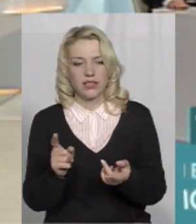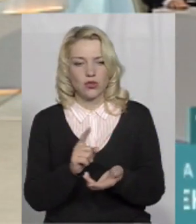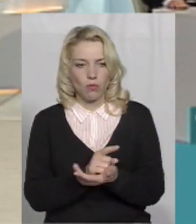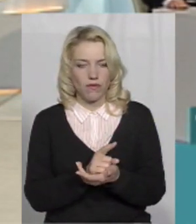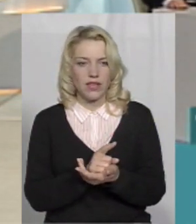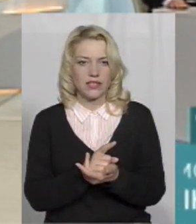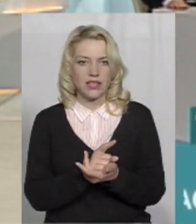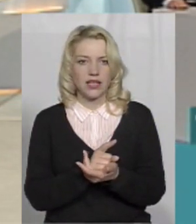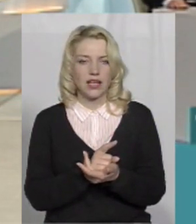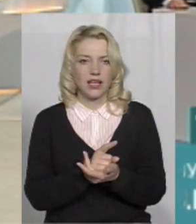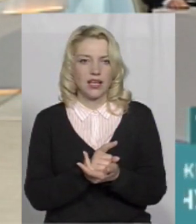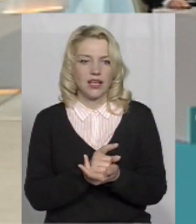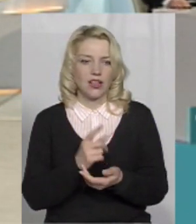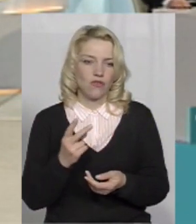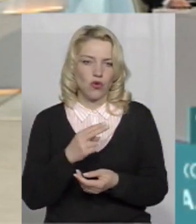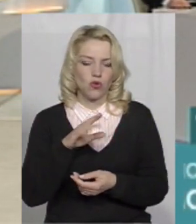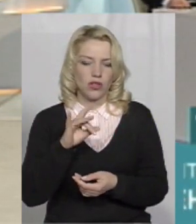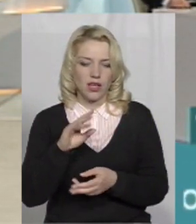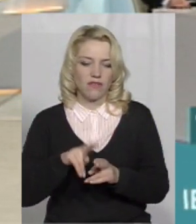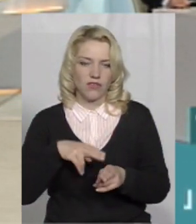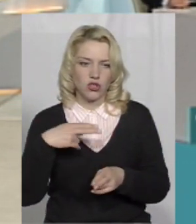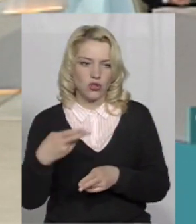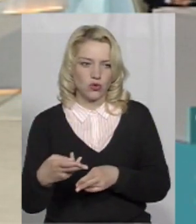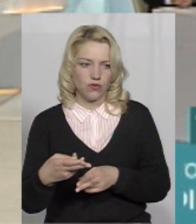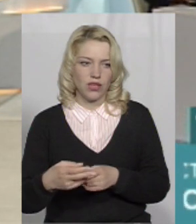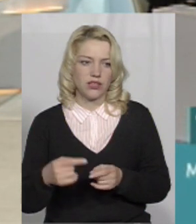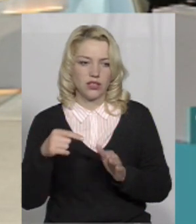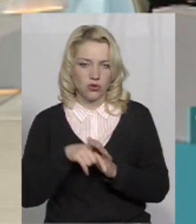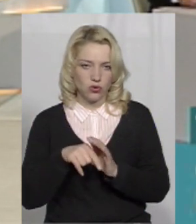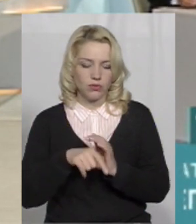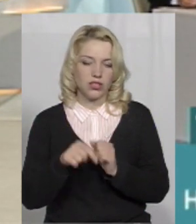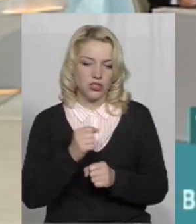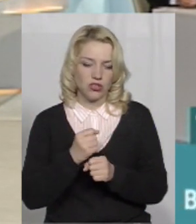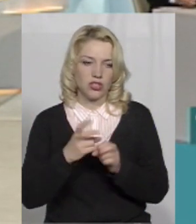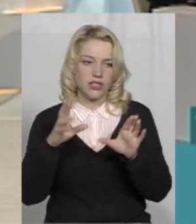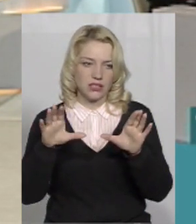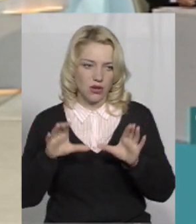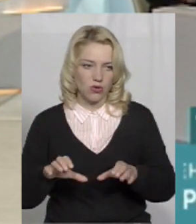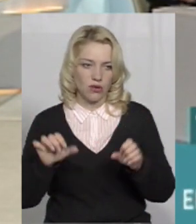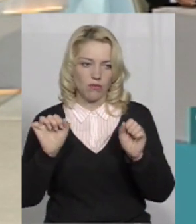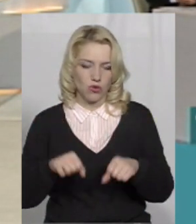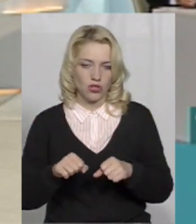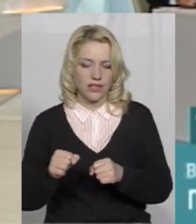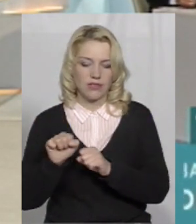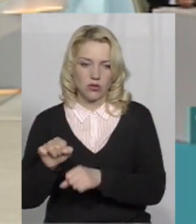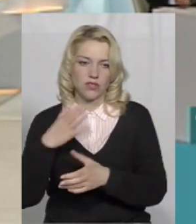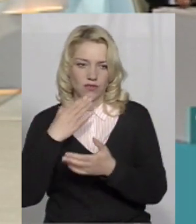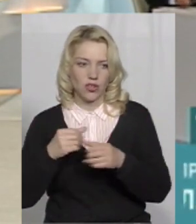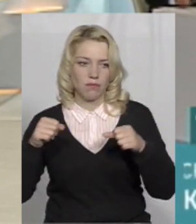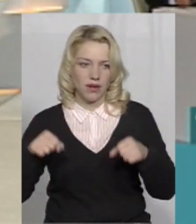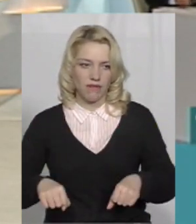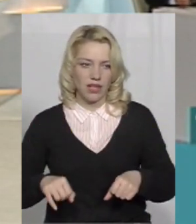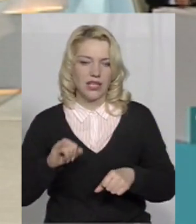до двойного тарифу, да, відшкодувати. Тобто, діючи за законом, можна відстоювати свої права,